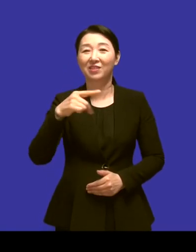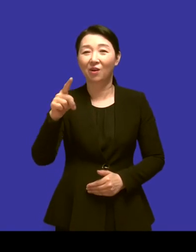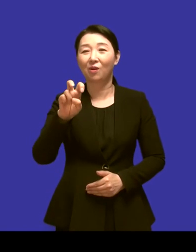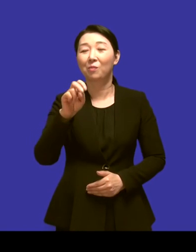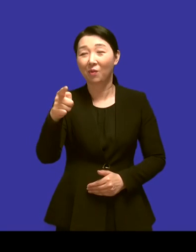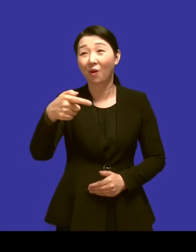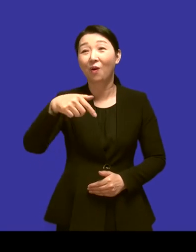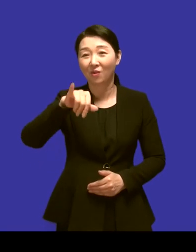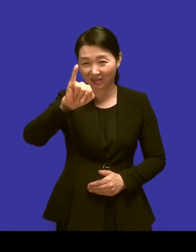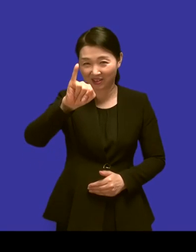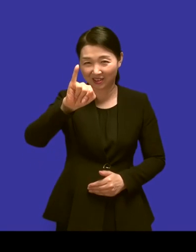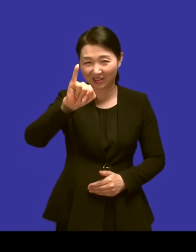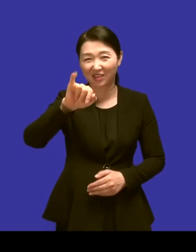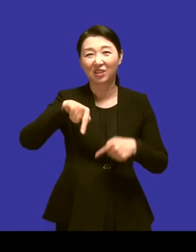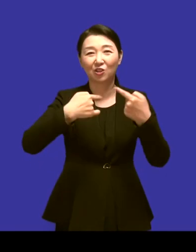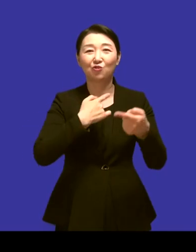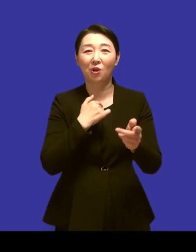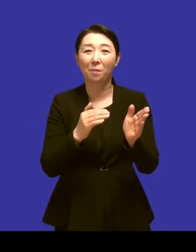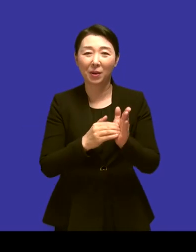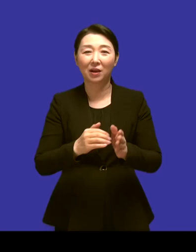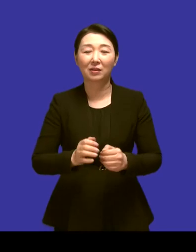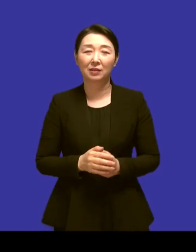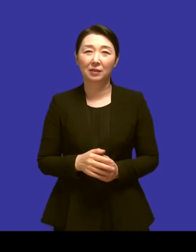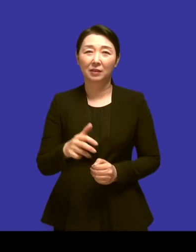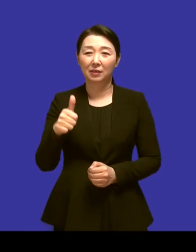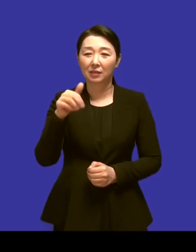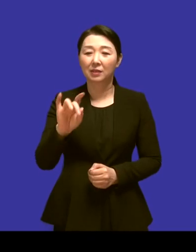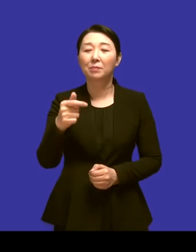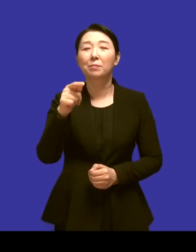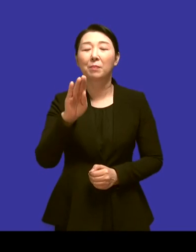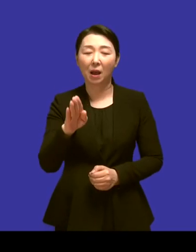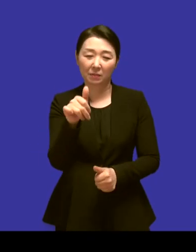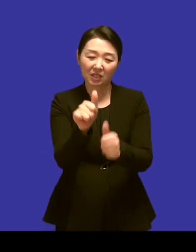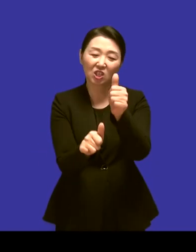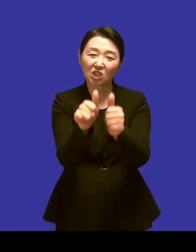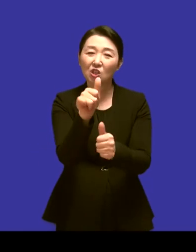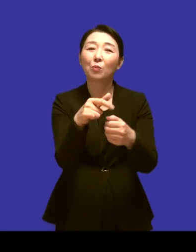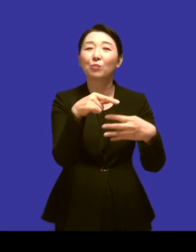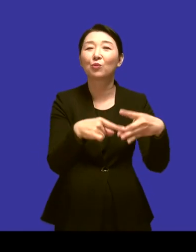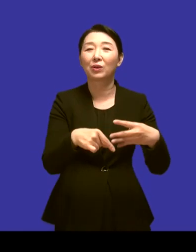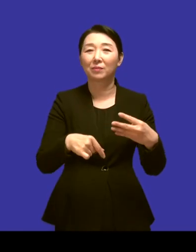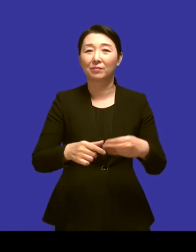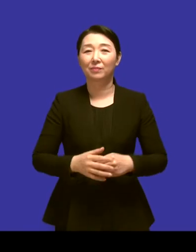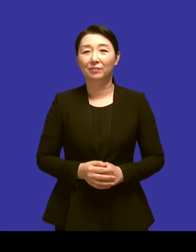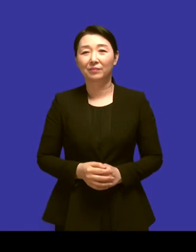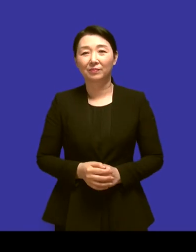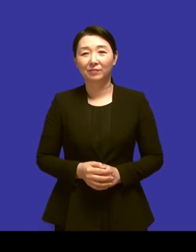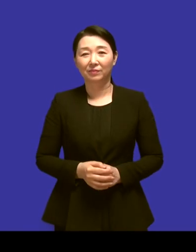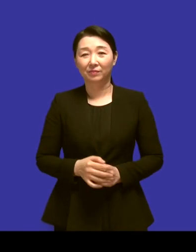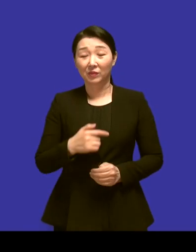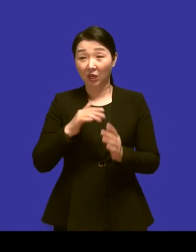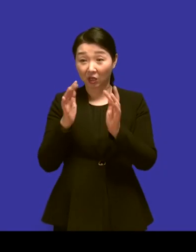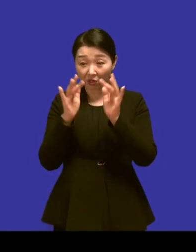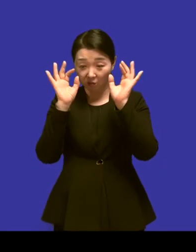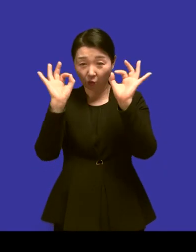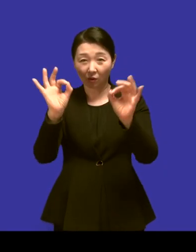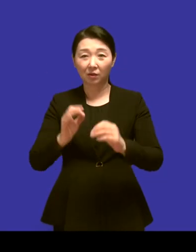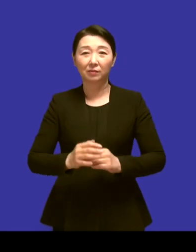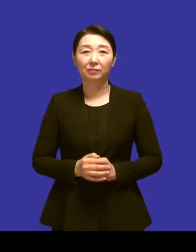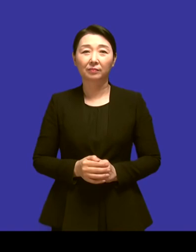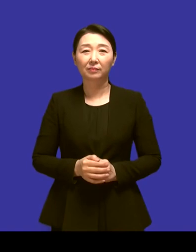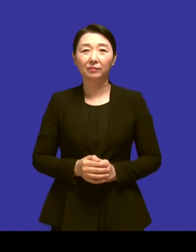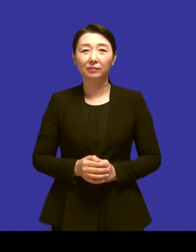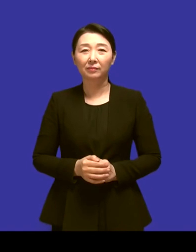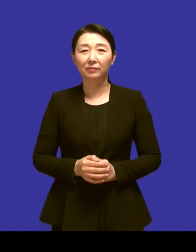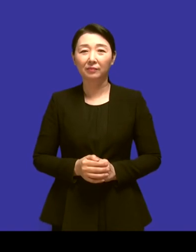혹시 아, 모르는 네. 분들 위해서 설명을 드리자면 아, 힙합 네. 하는 친구들의 경연 프로그램인데 네. 그 제가 인터넷을 찾아보니까 네.